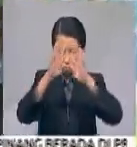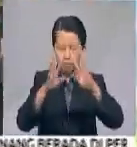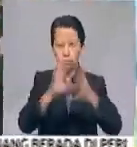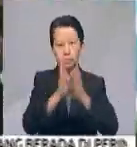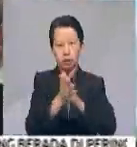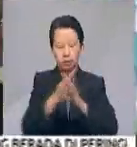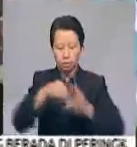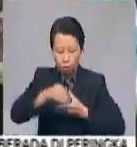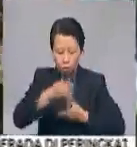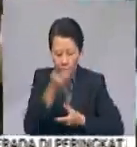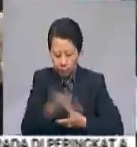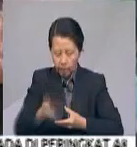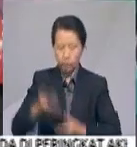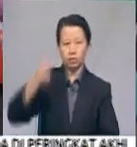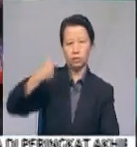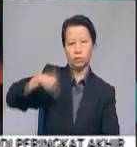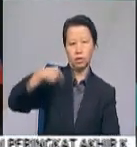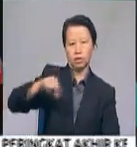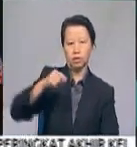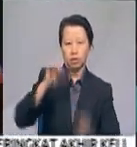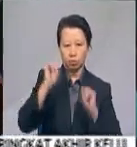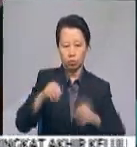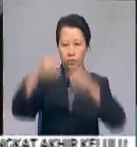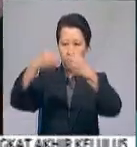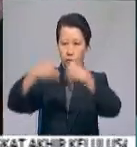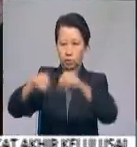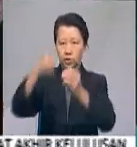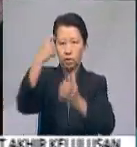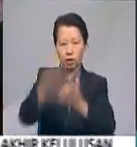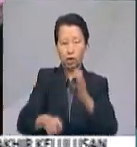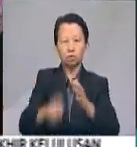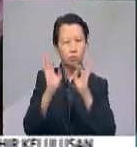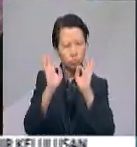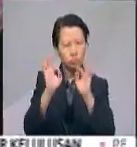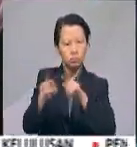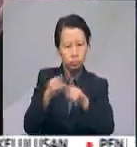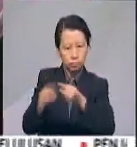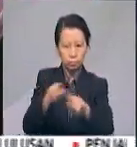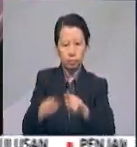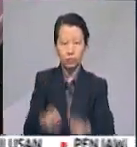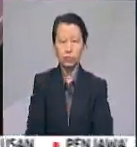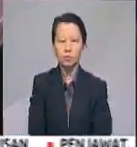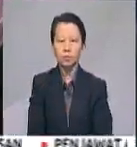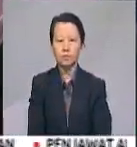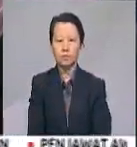agar menghasilkan produk berkualiti dan boleh dipasarkan pada harga kompetitif.